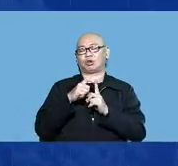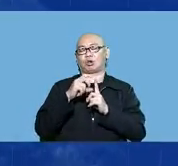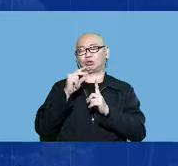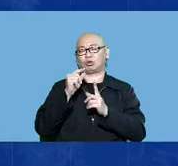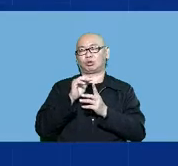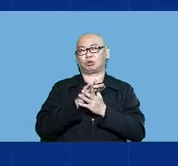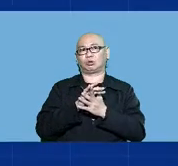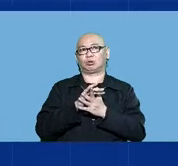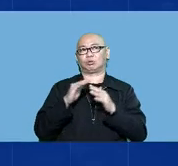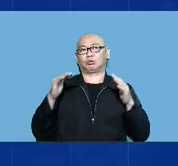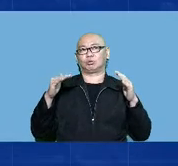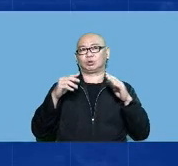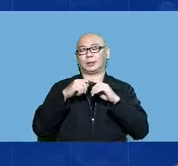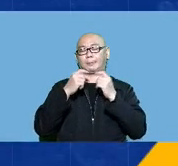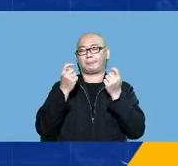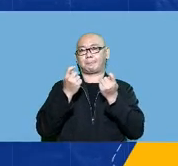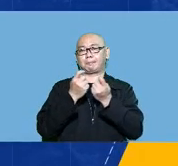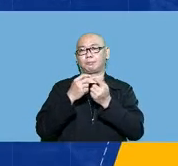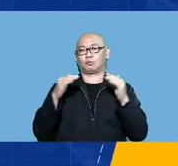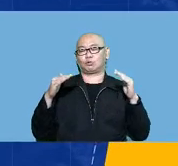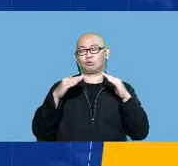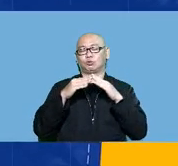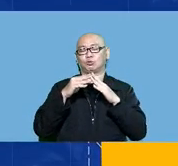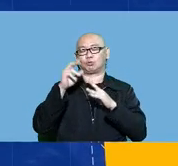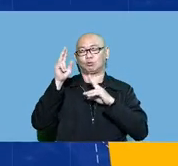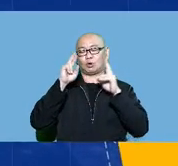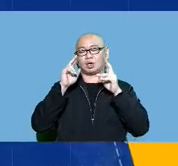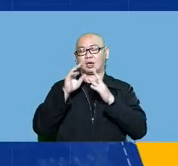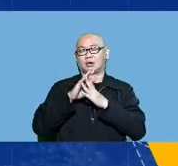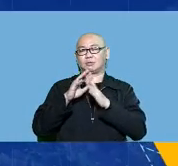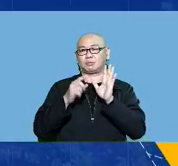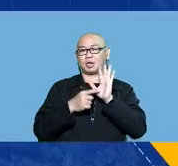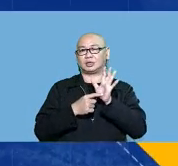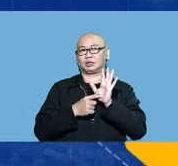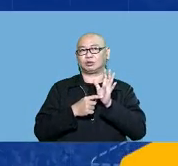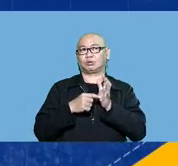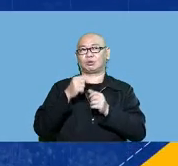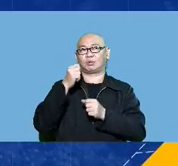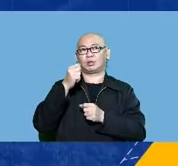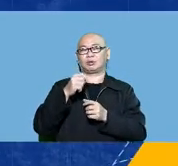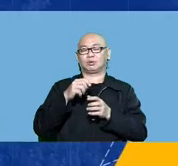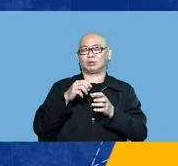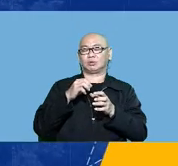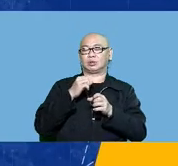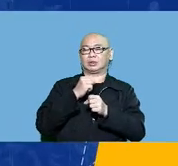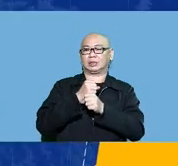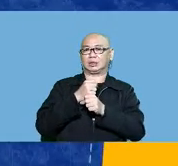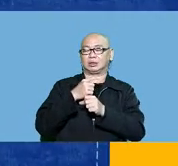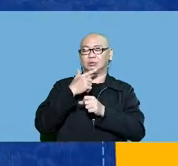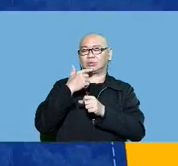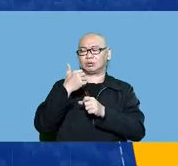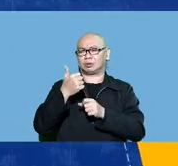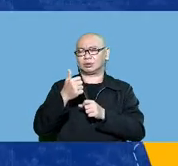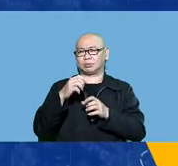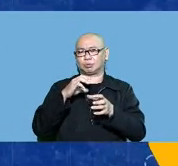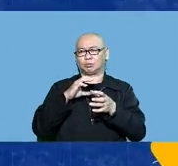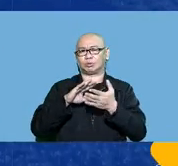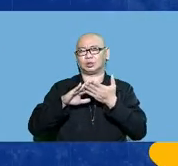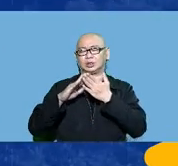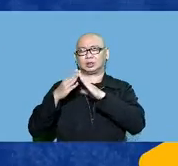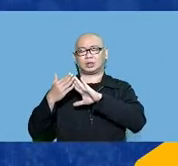yang luar biasa. Para peneliti, mahasiswa Payung, Green Community, Pelatu dan Yayasan